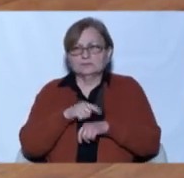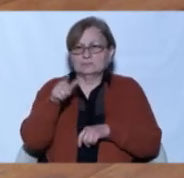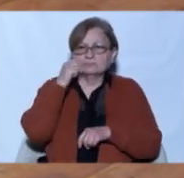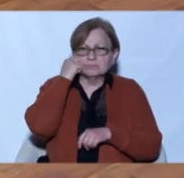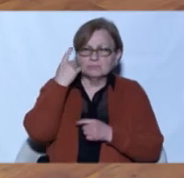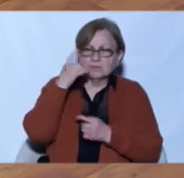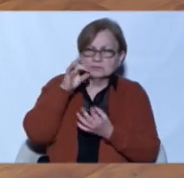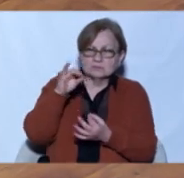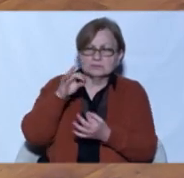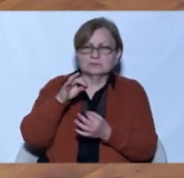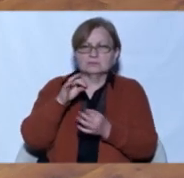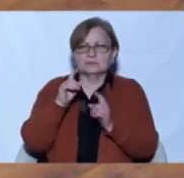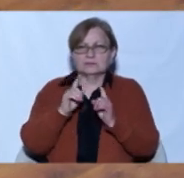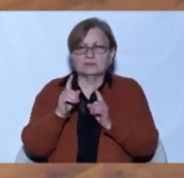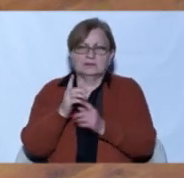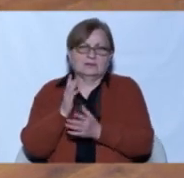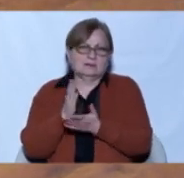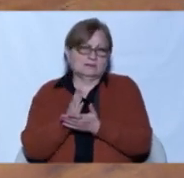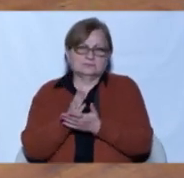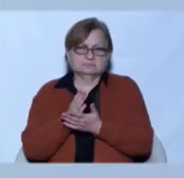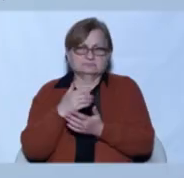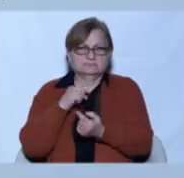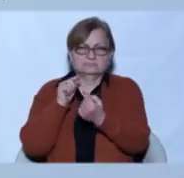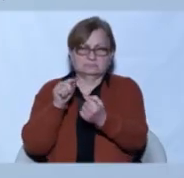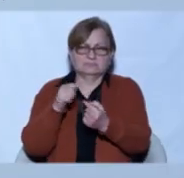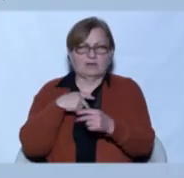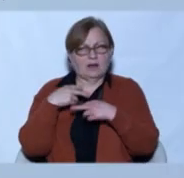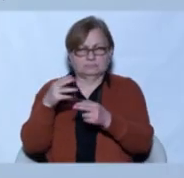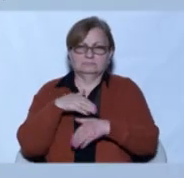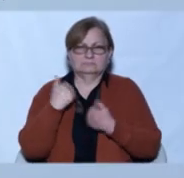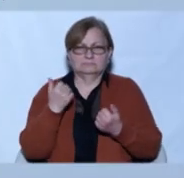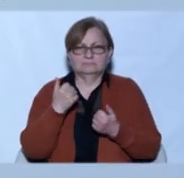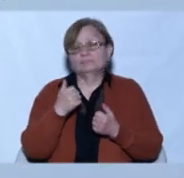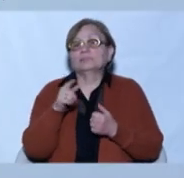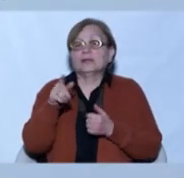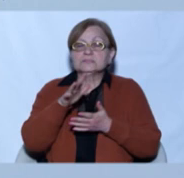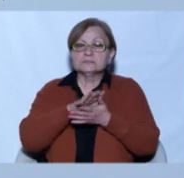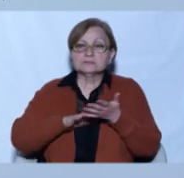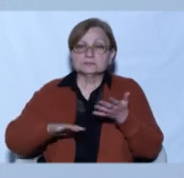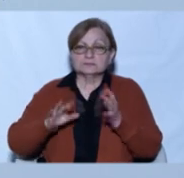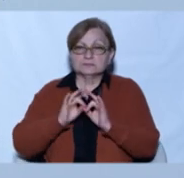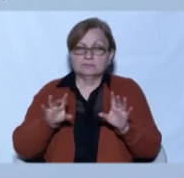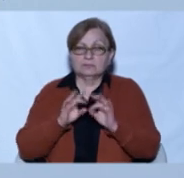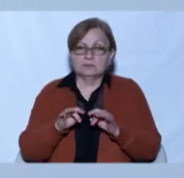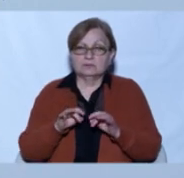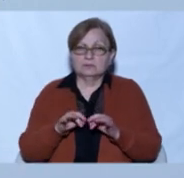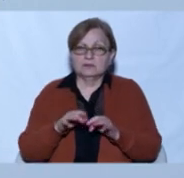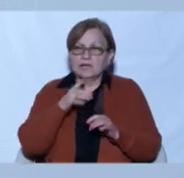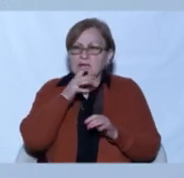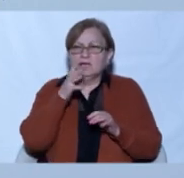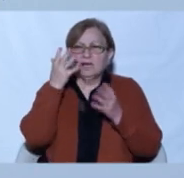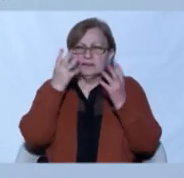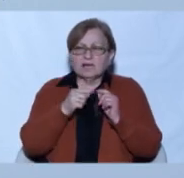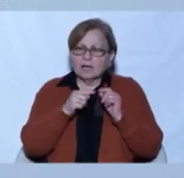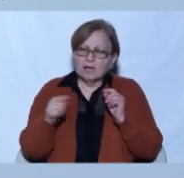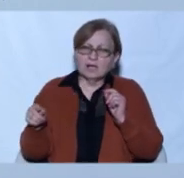რაღაცნაირად მაინც შევეწინააღმდეგოთ მსგავს რამეს. მოთხრობა გრძელდება ისე, რომ გადის დღეები,